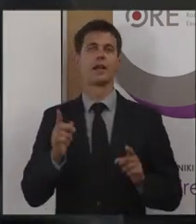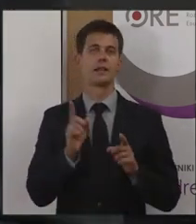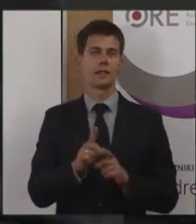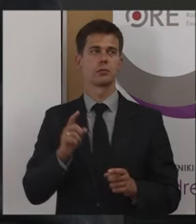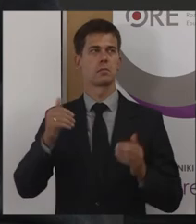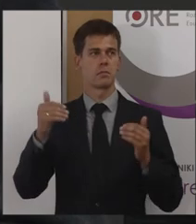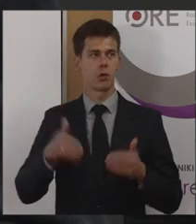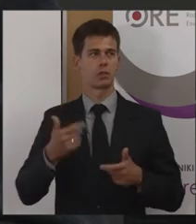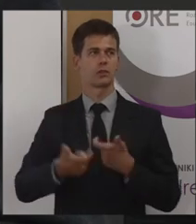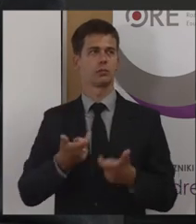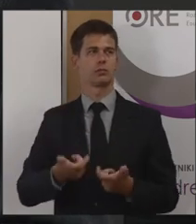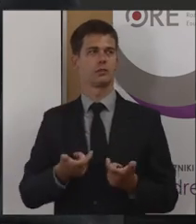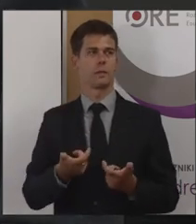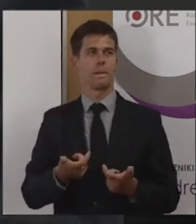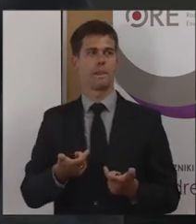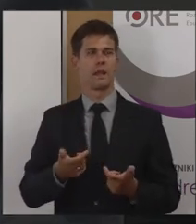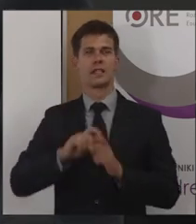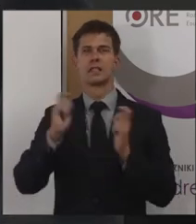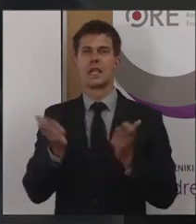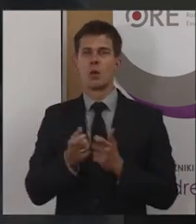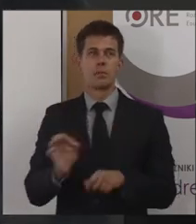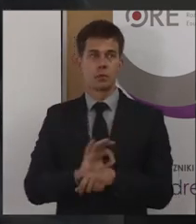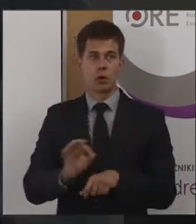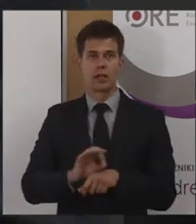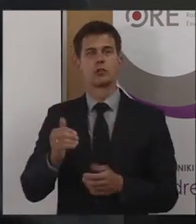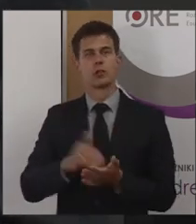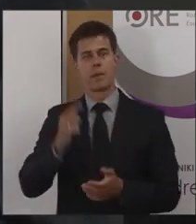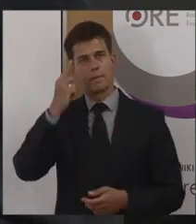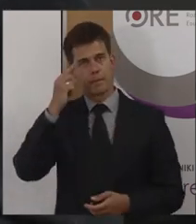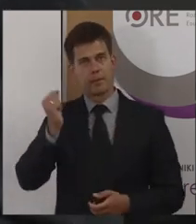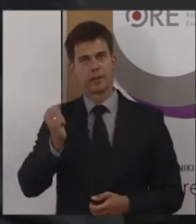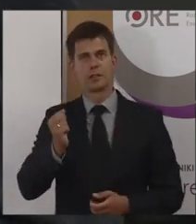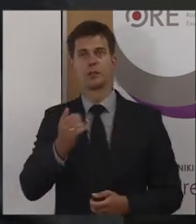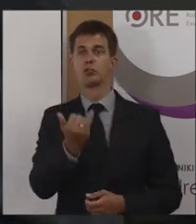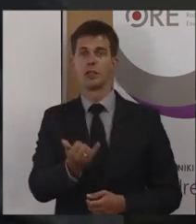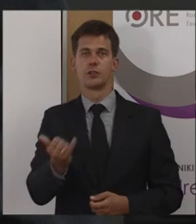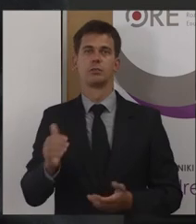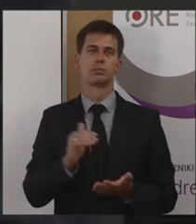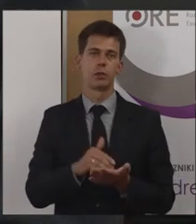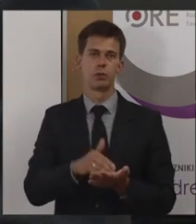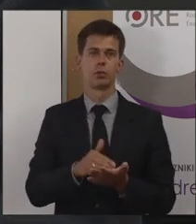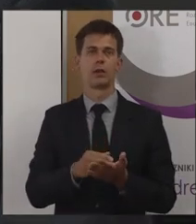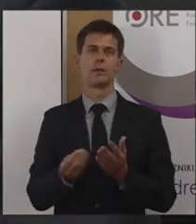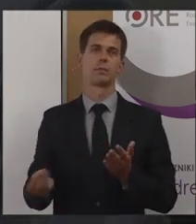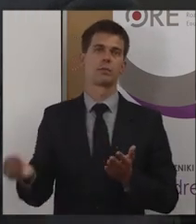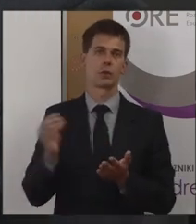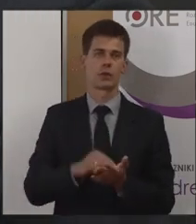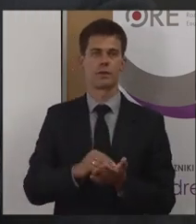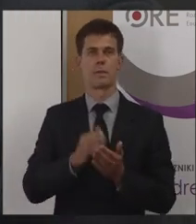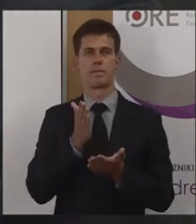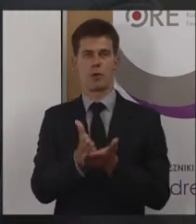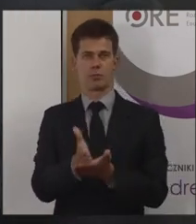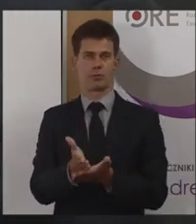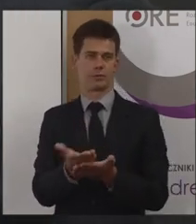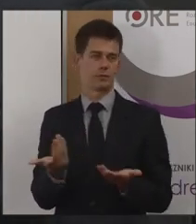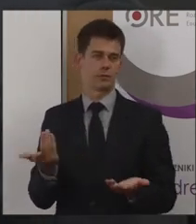żeby przy całym projekcie pamiętać o tych dzieciach, które potrzebują dodatkowych jeszcze pomocy i być